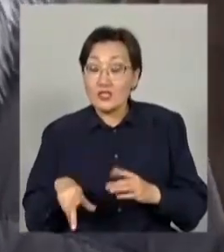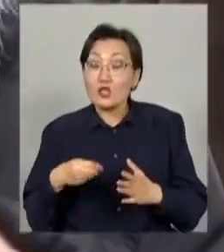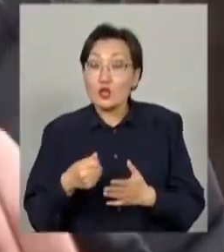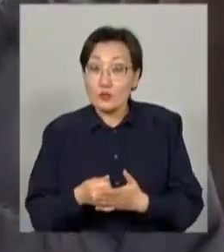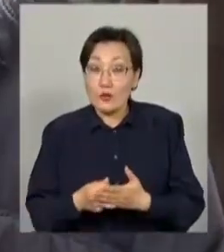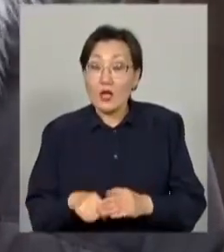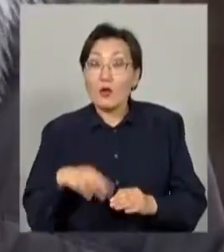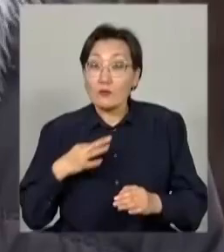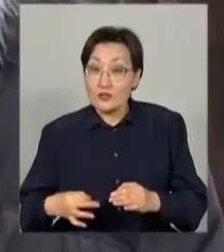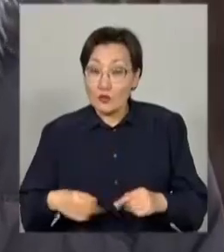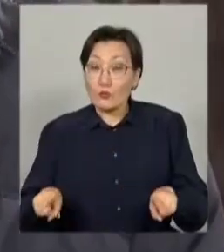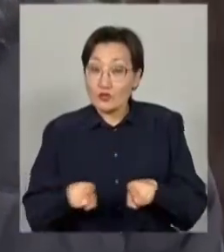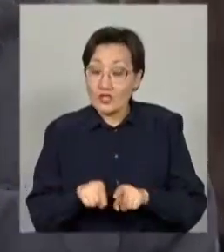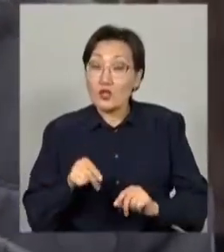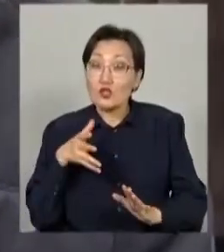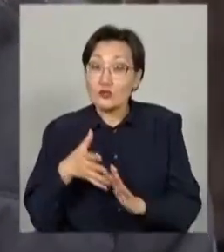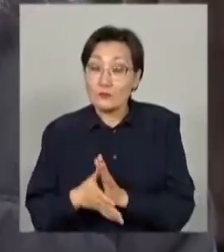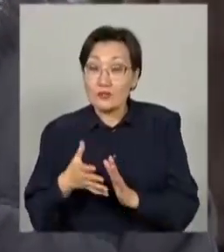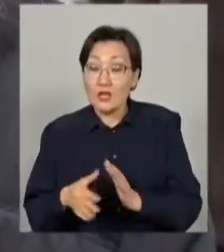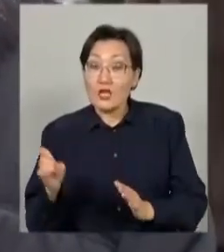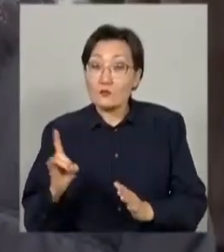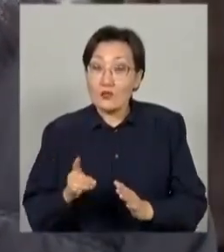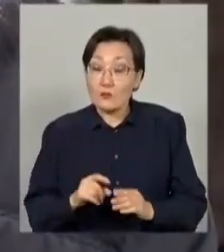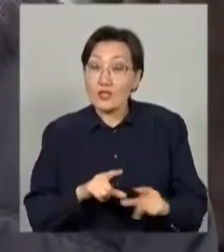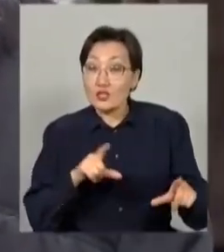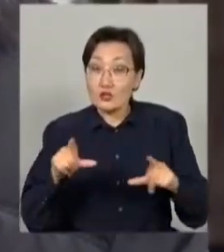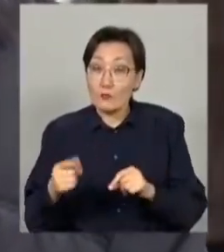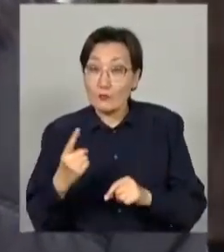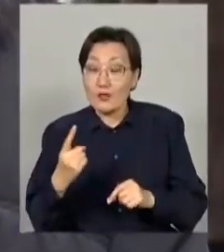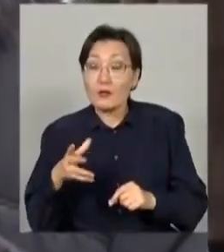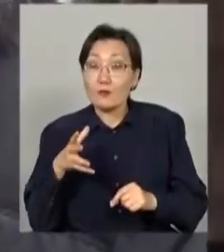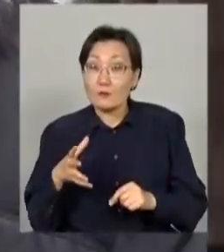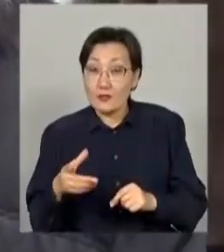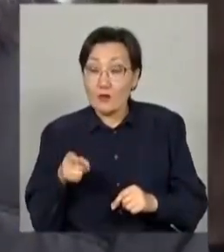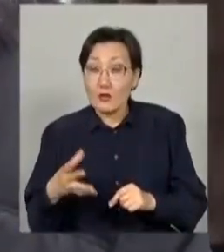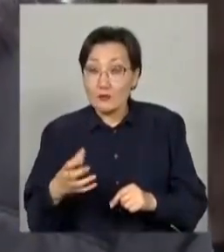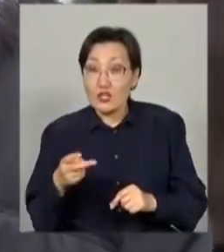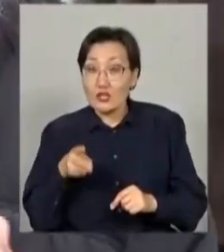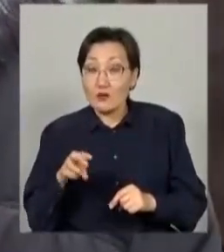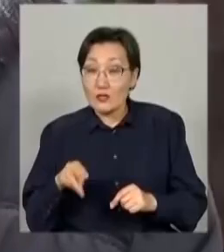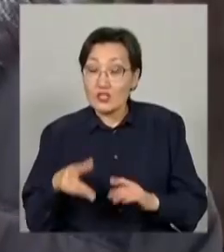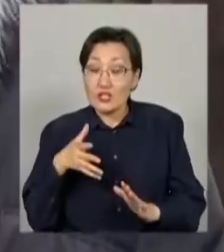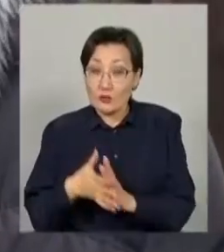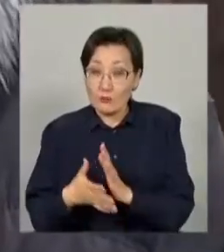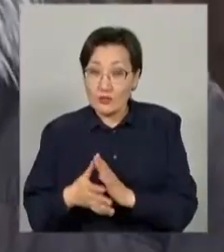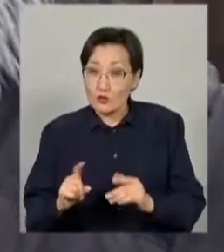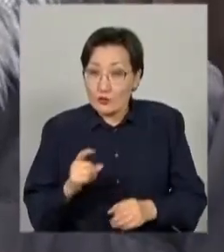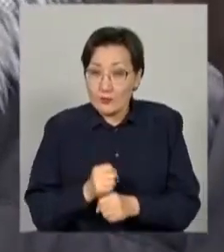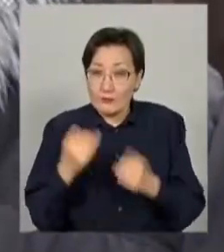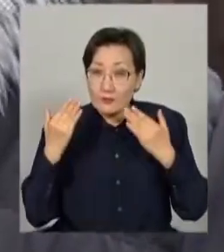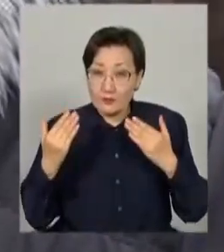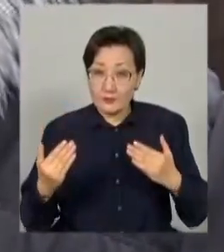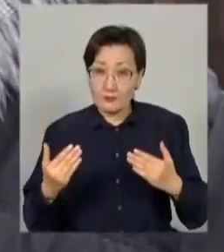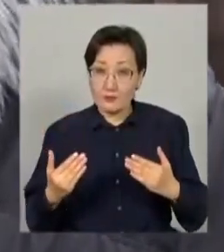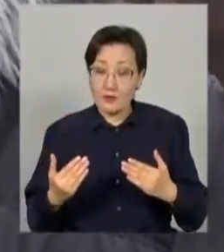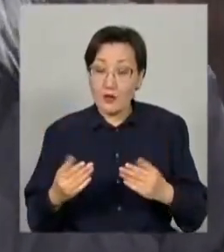төлейтінмін. Балам үшін де солай жұмсайтынмын. Ал таксимен бару үшін 1,5 мың, тіпті 2 мың тенгеге кетеді. Мен енді не істейтінімді